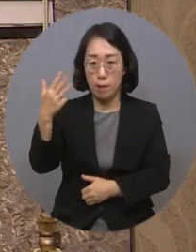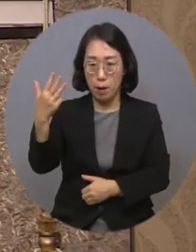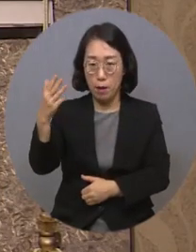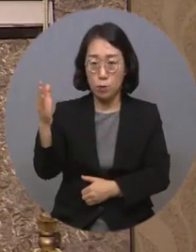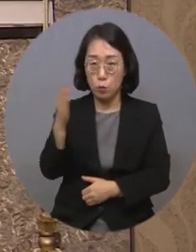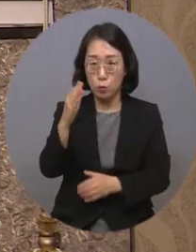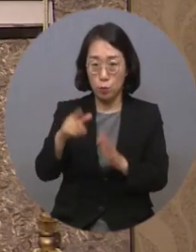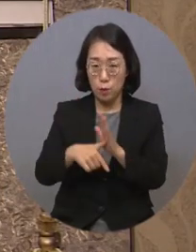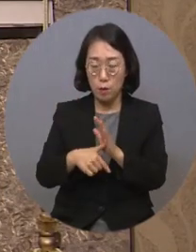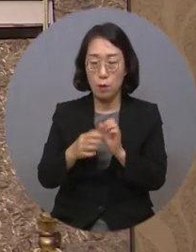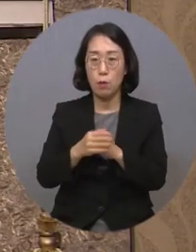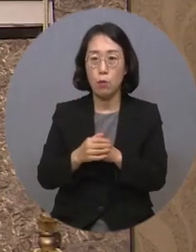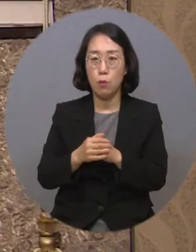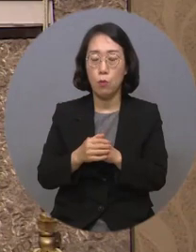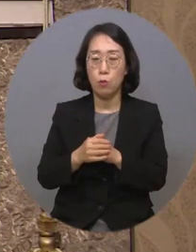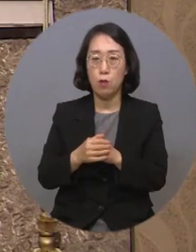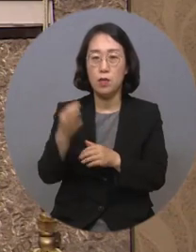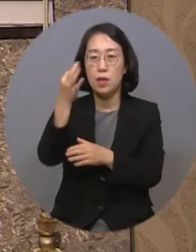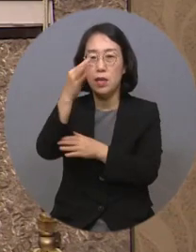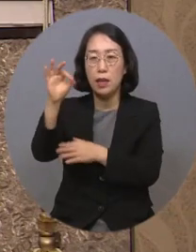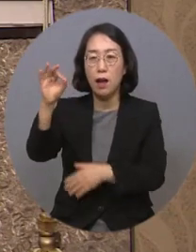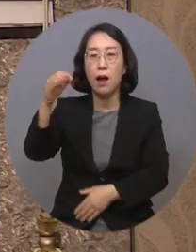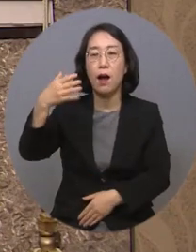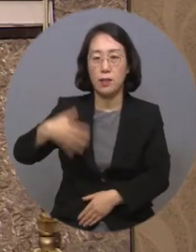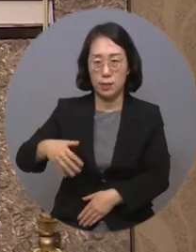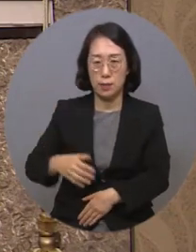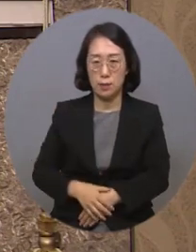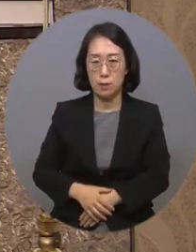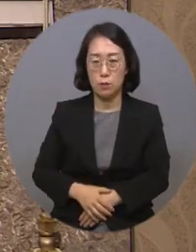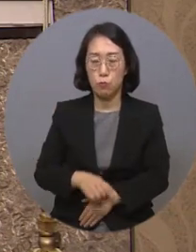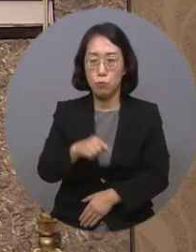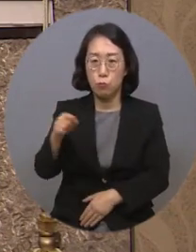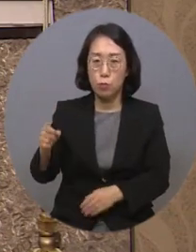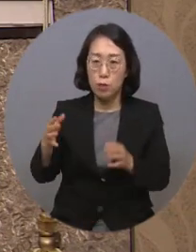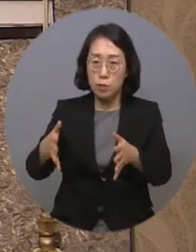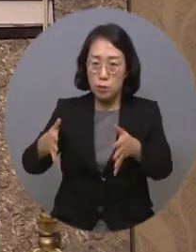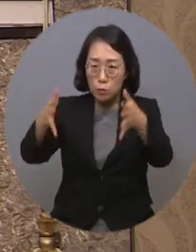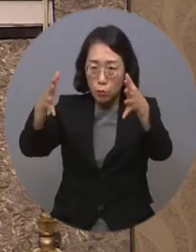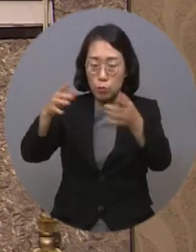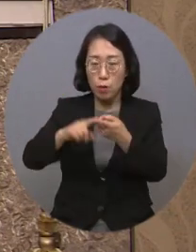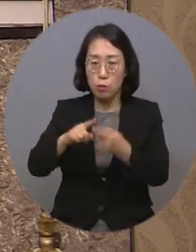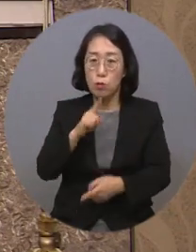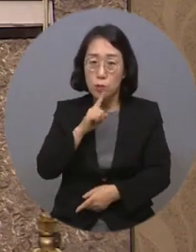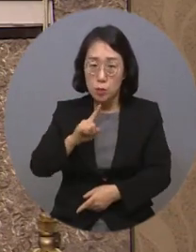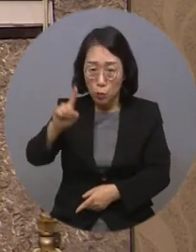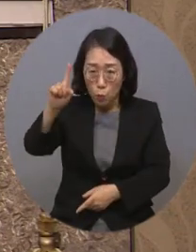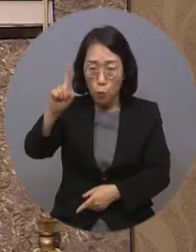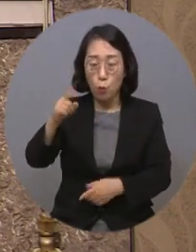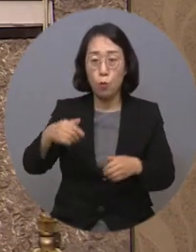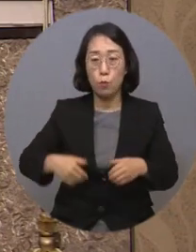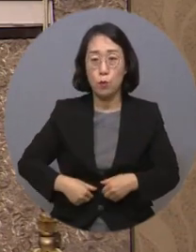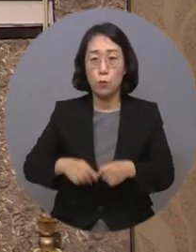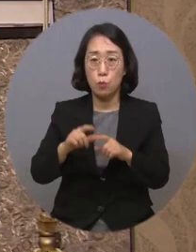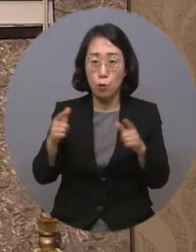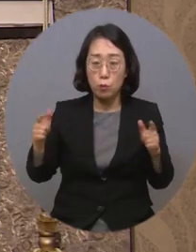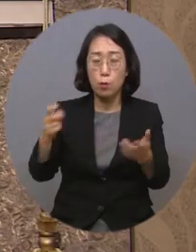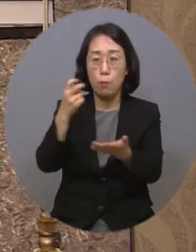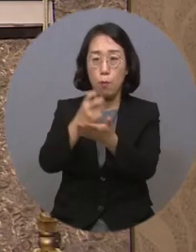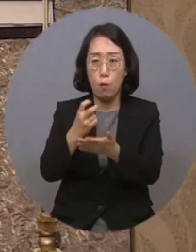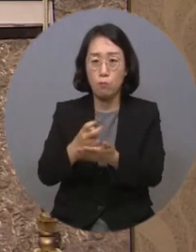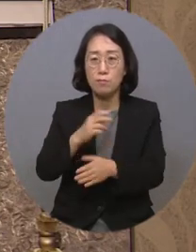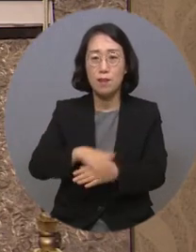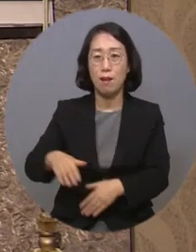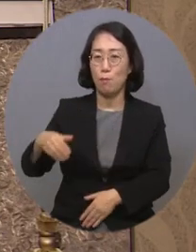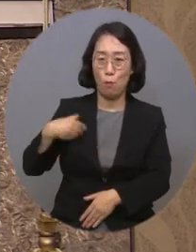그게 그때는 미인가 시설이었더라고요. 근데 저희는 그게 이제 무슨 시설 신고를 해야 되고 무슨 행정적인 절차를 거쳐야 되는지 그런 개념